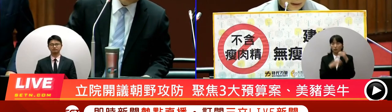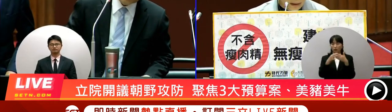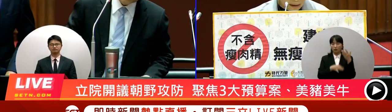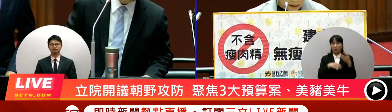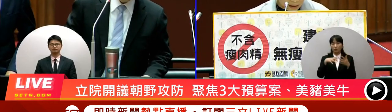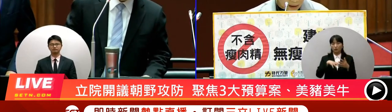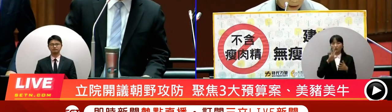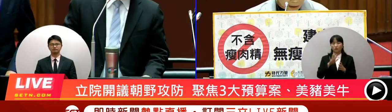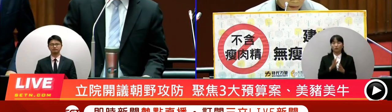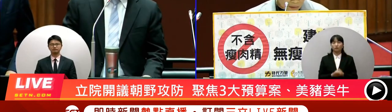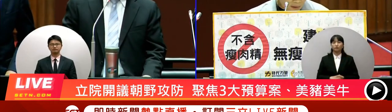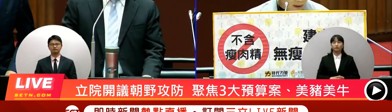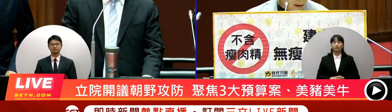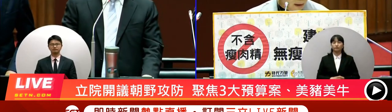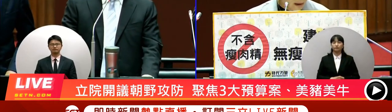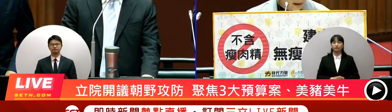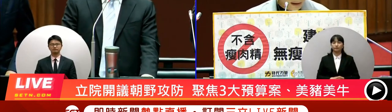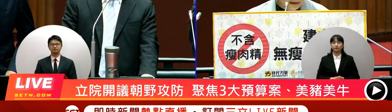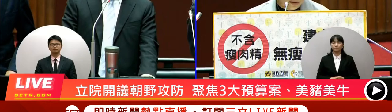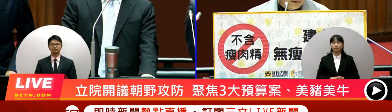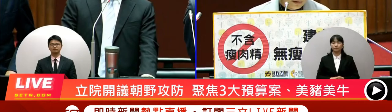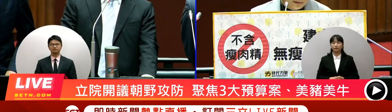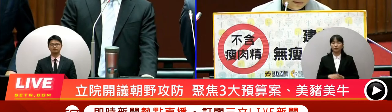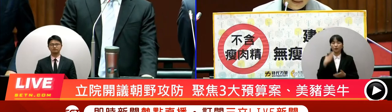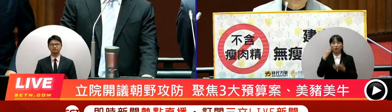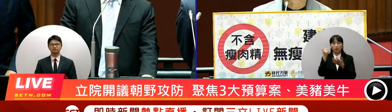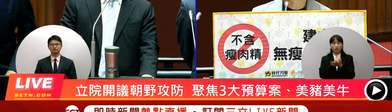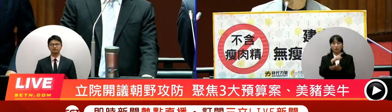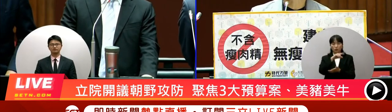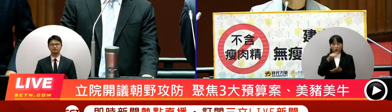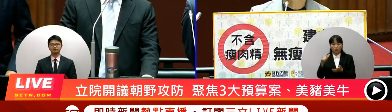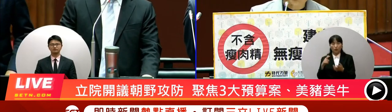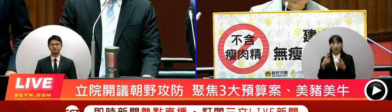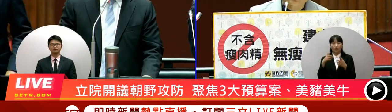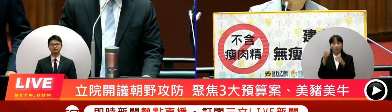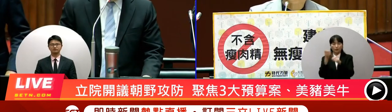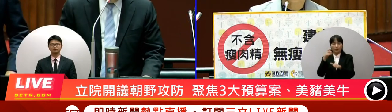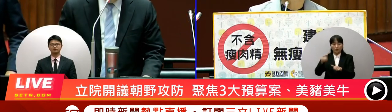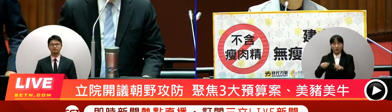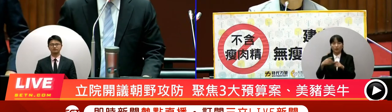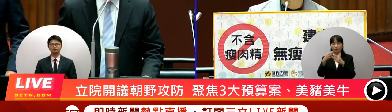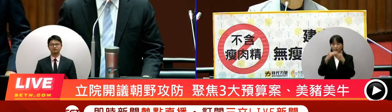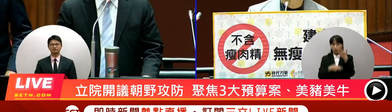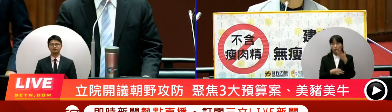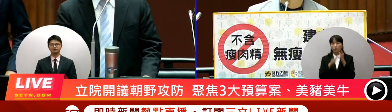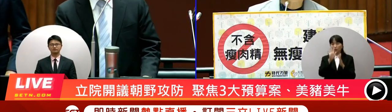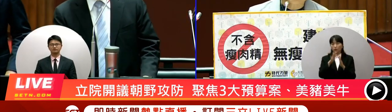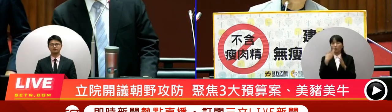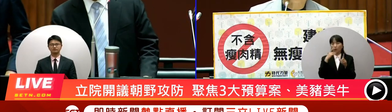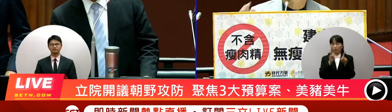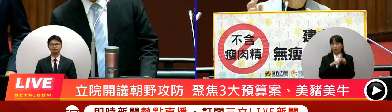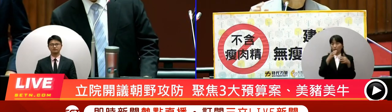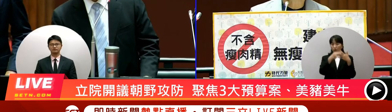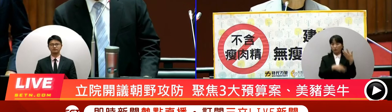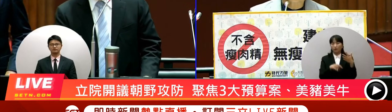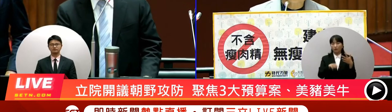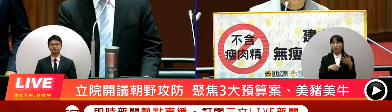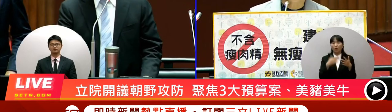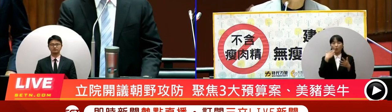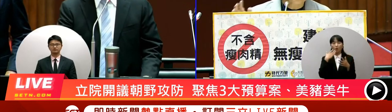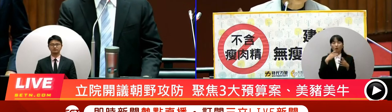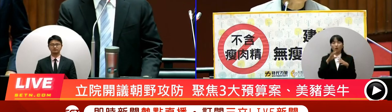个这个所谓的进口货物原产地认定标准。好，那根据这个标准呢，如果